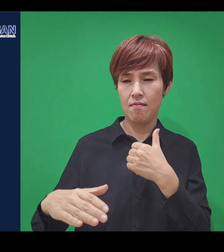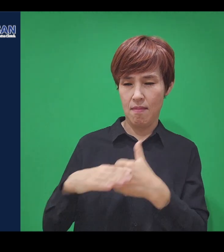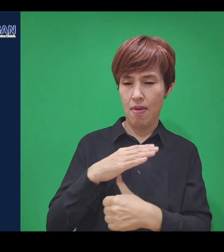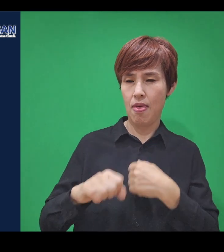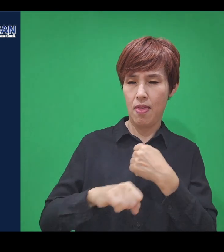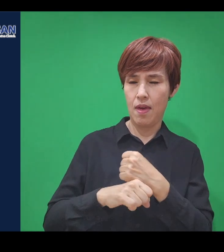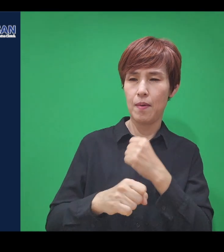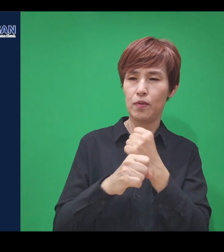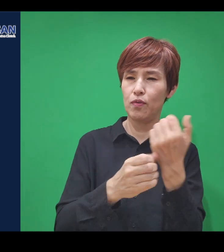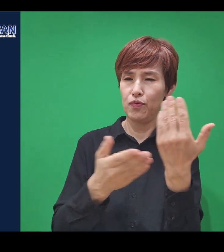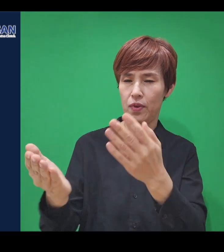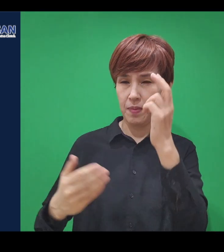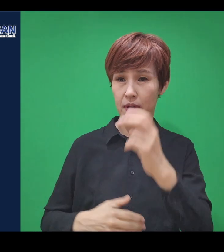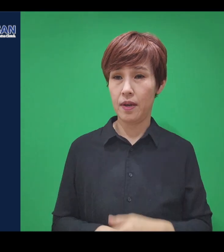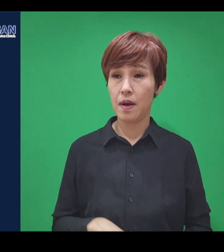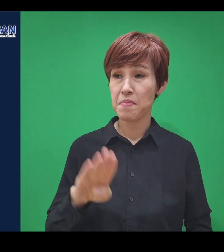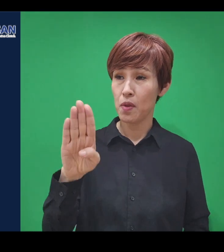빌라도야,